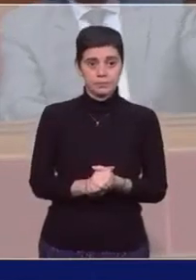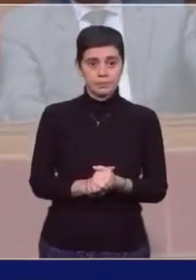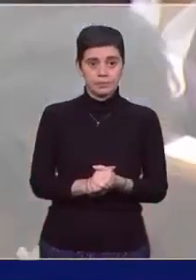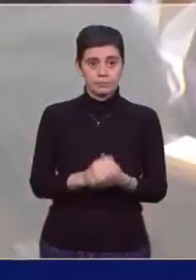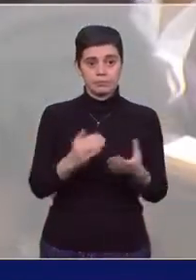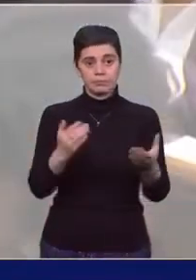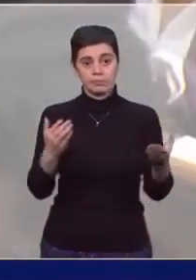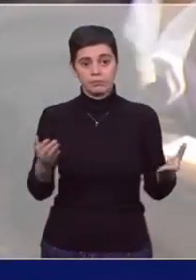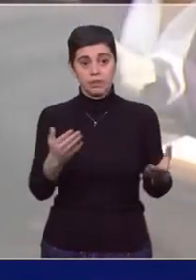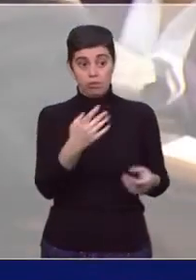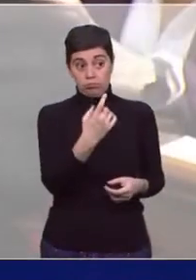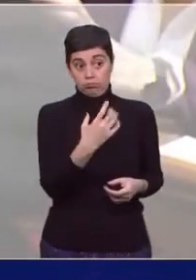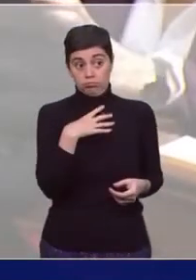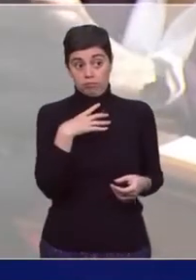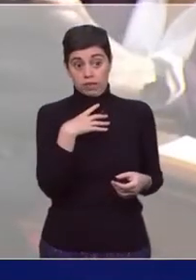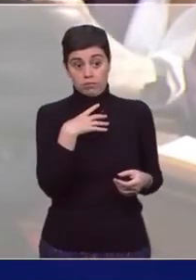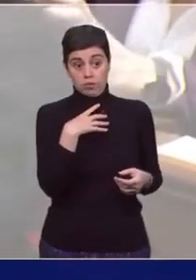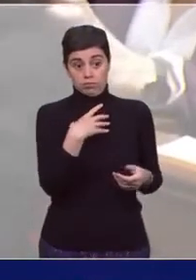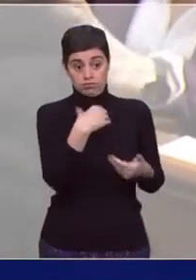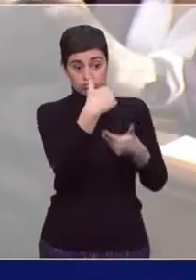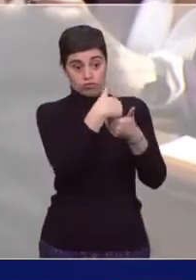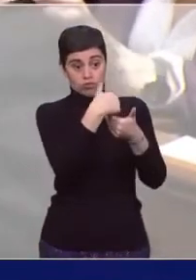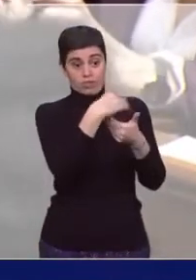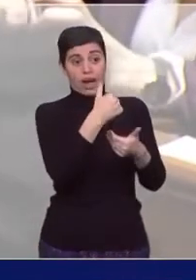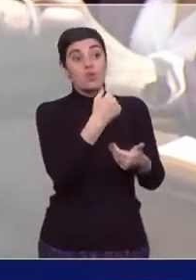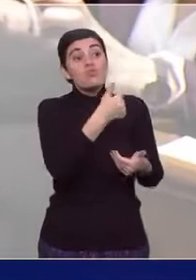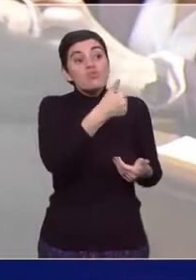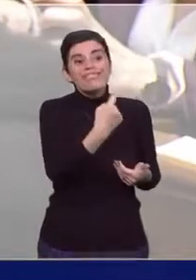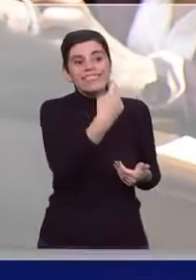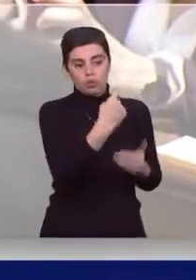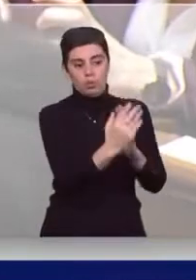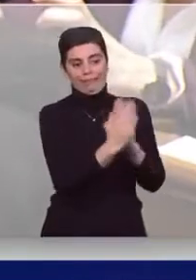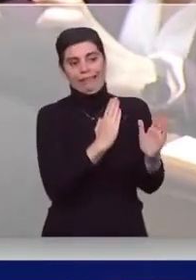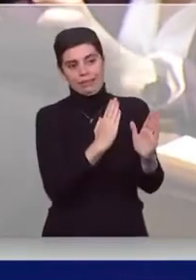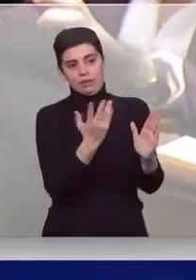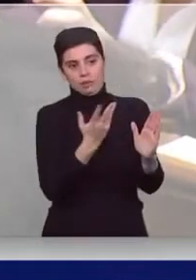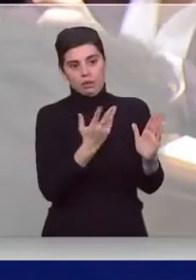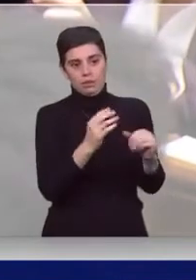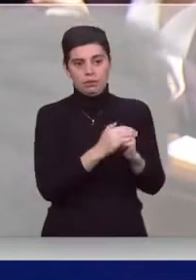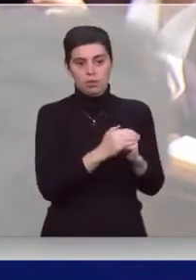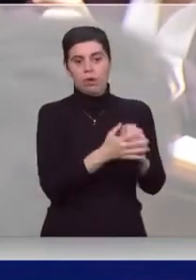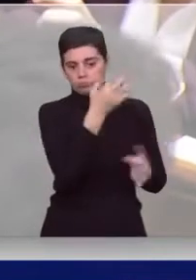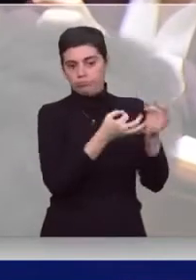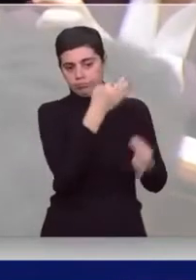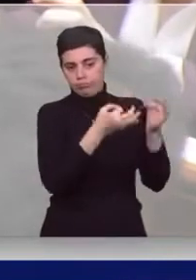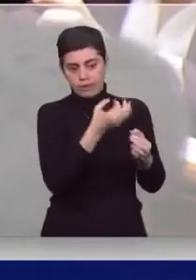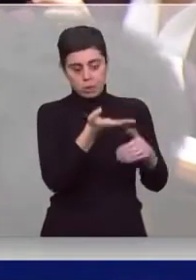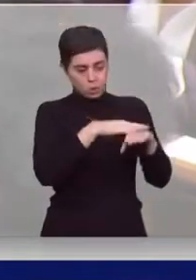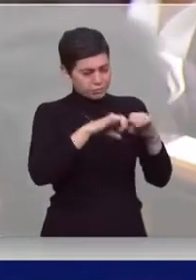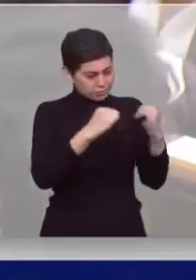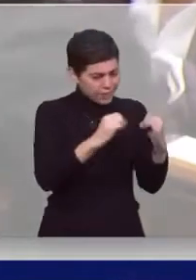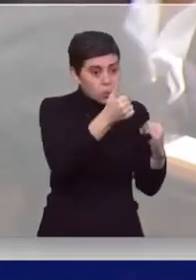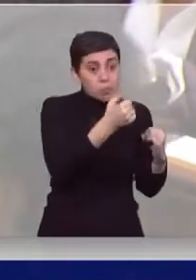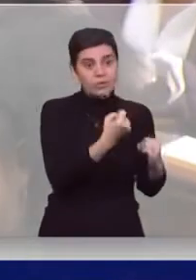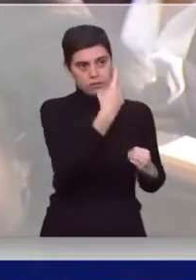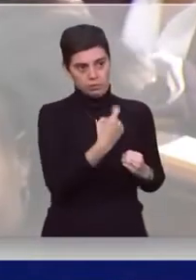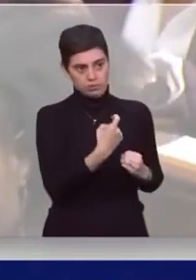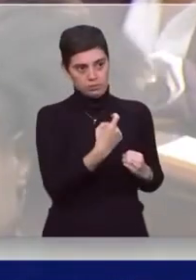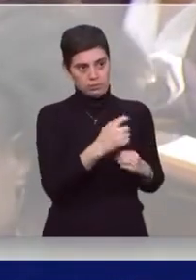La seule question que vous me posez directement, au-delà des attendus et de l'exposé de votre question, c'est de savoir si nous